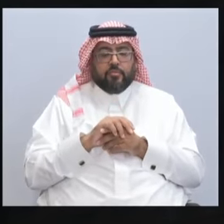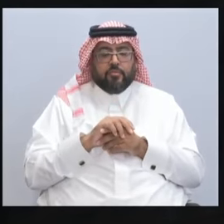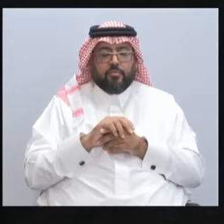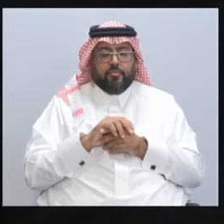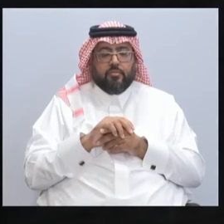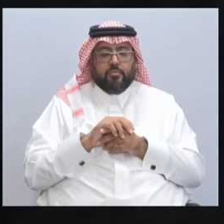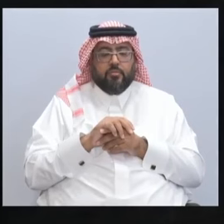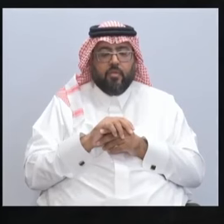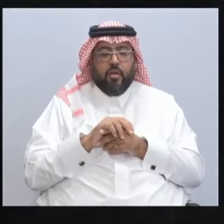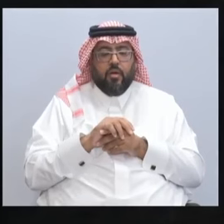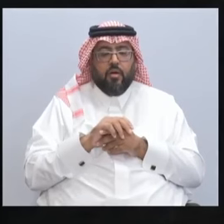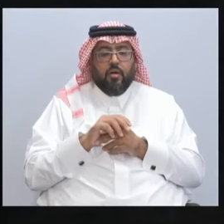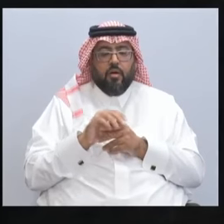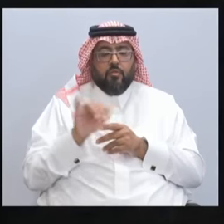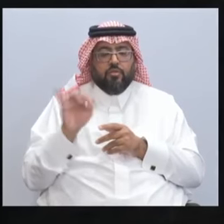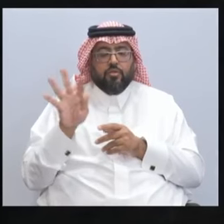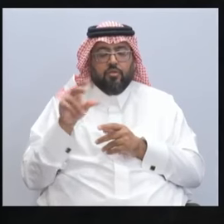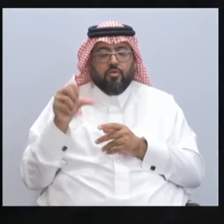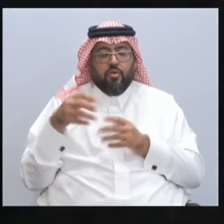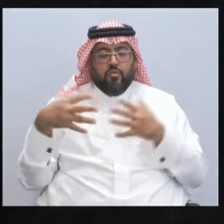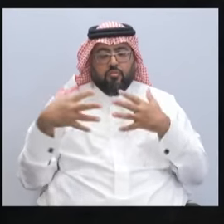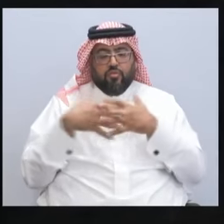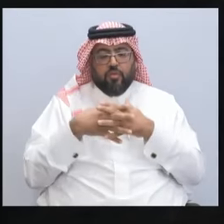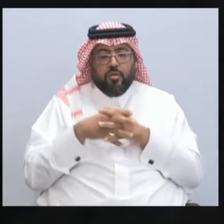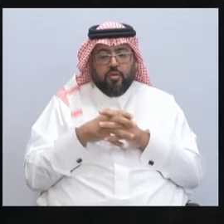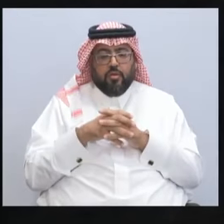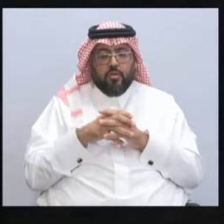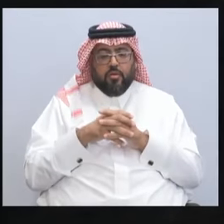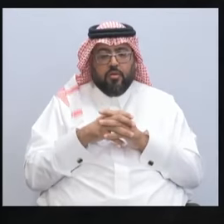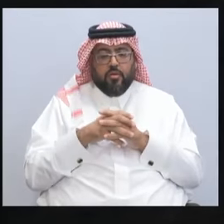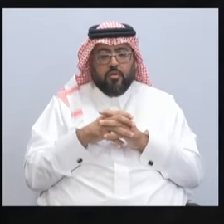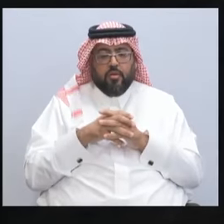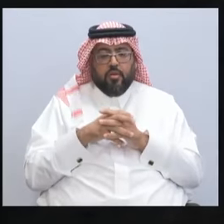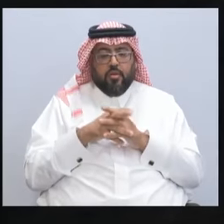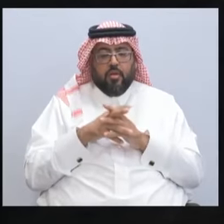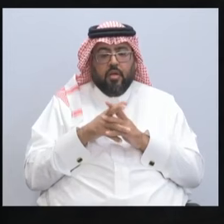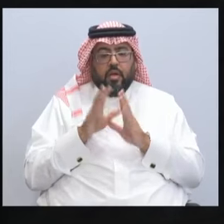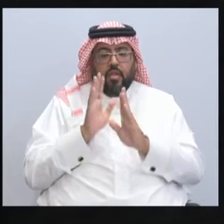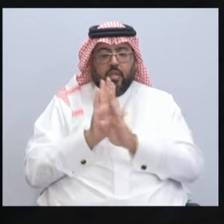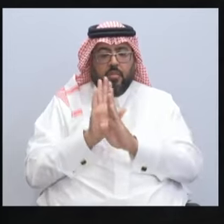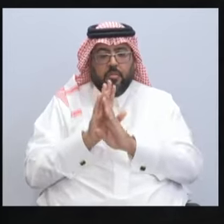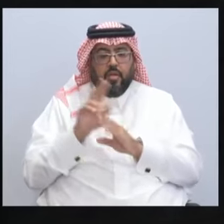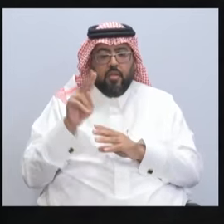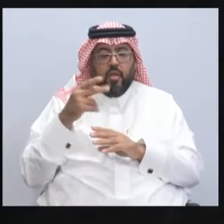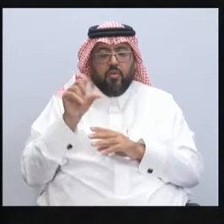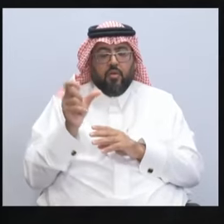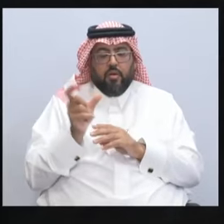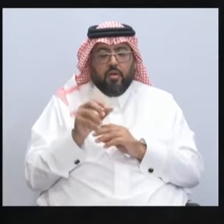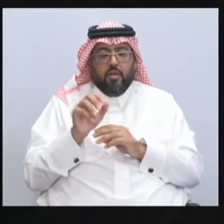اقامه مشروعات مشتركه كذلك تشجيع التعاون في القطاع